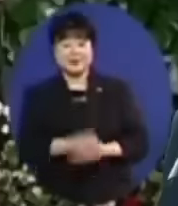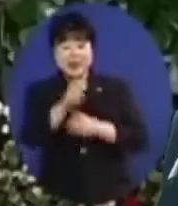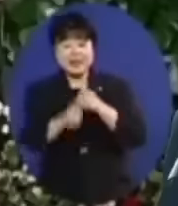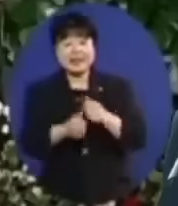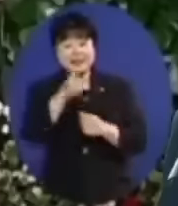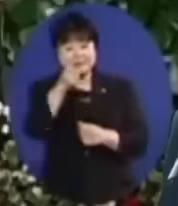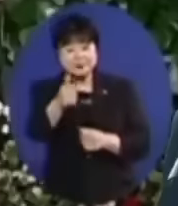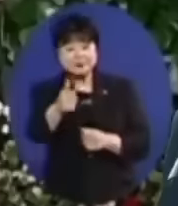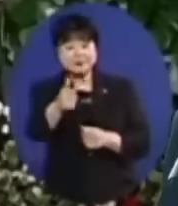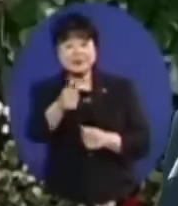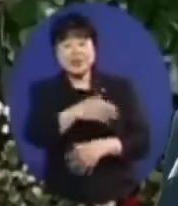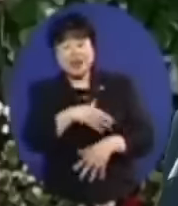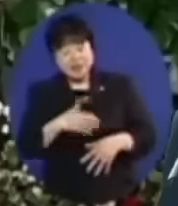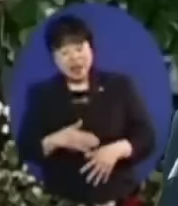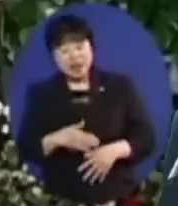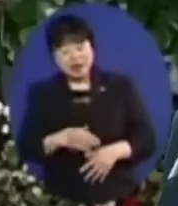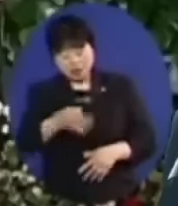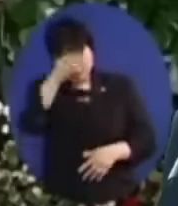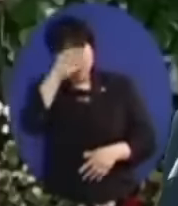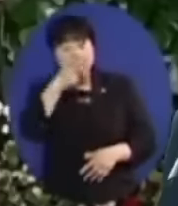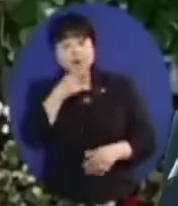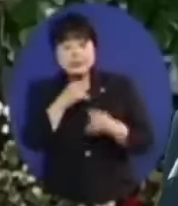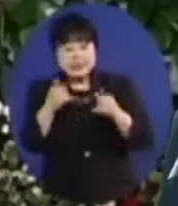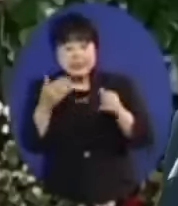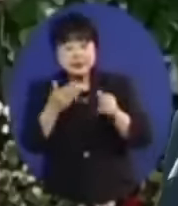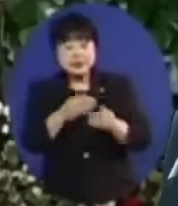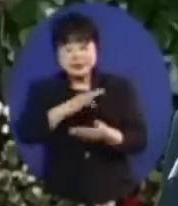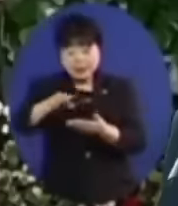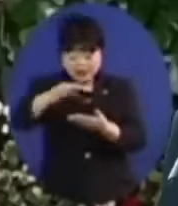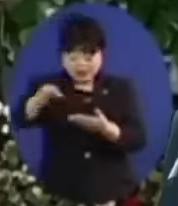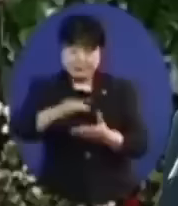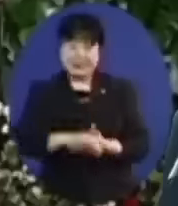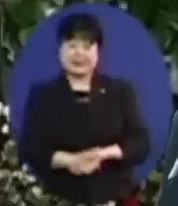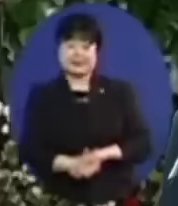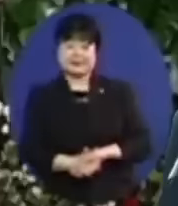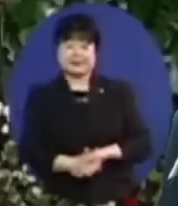하나님은 약하고 무능한 사람을 사용하십니다.